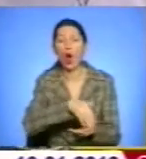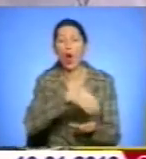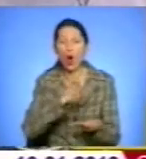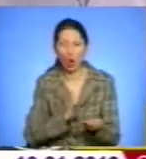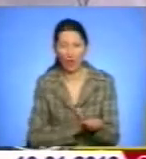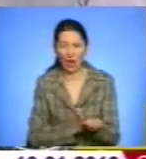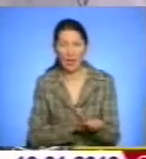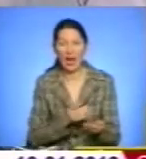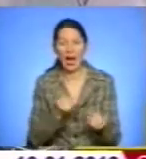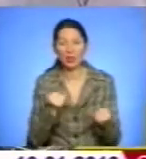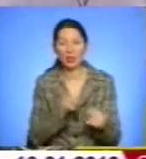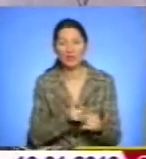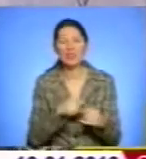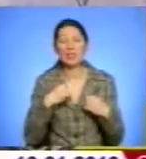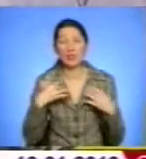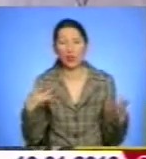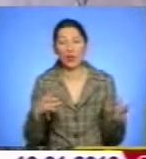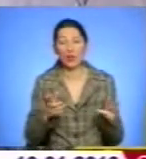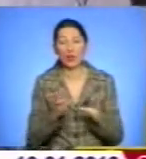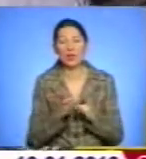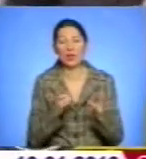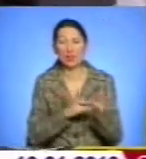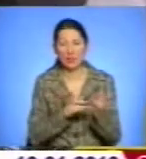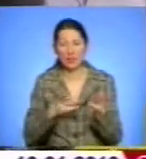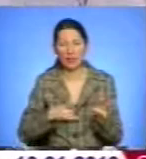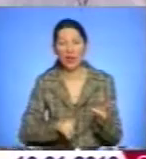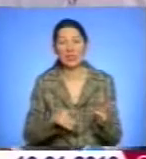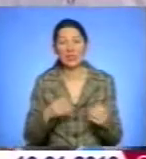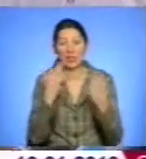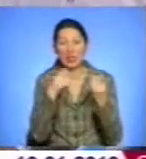святкові різдвяні дні ми зварили сьогодні саму